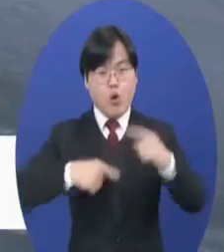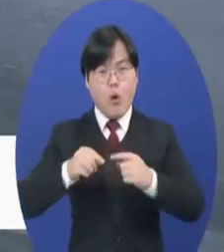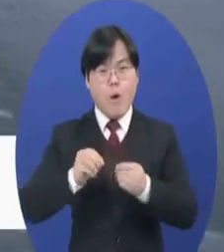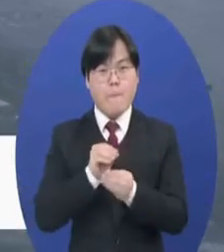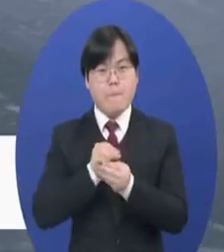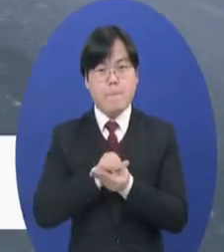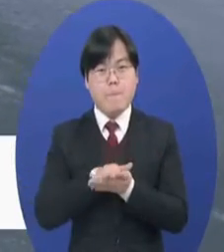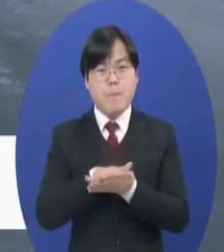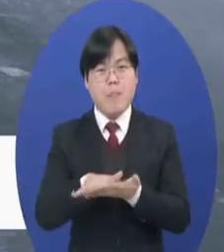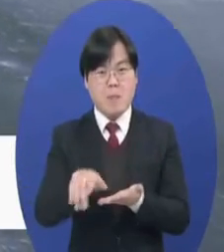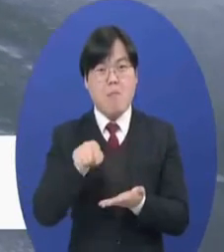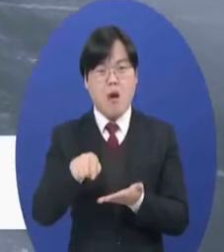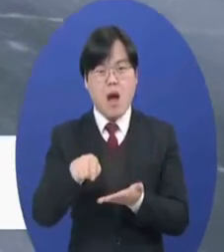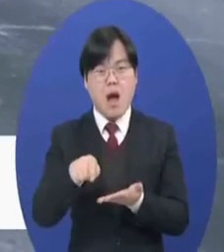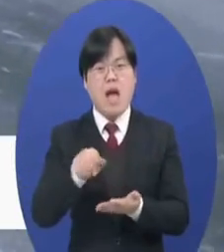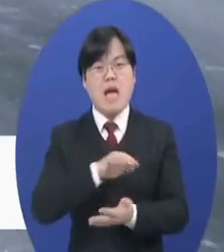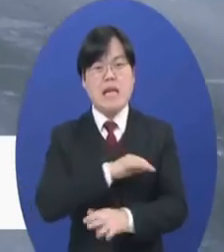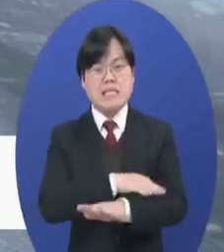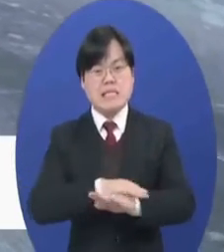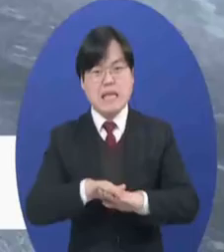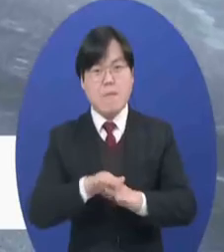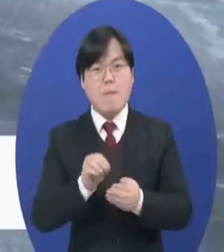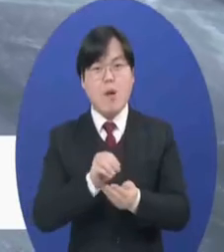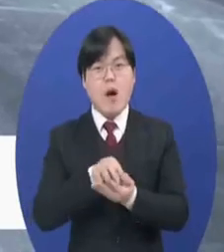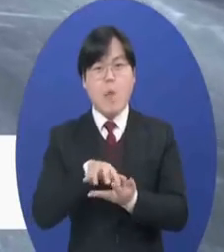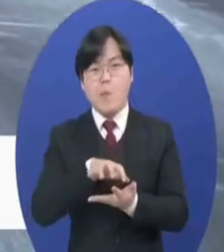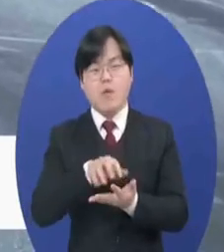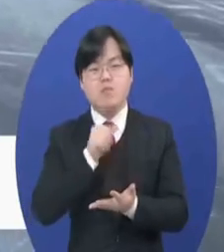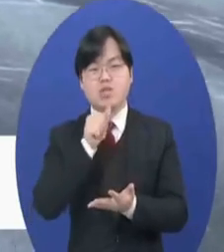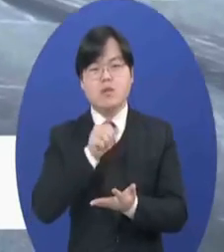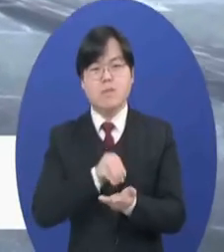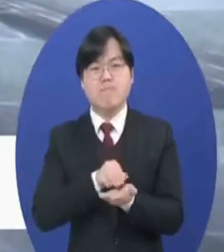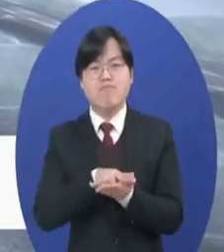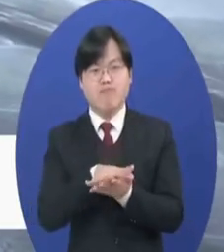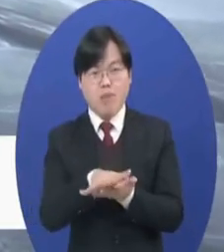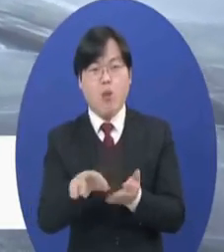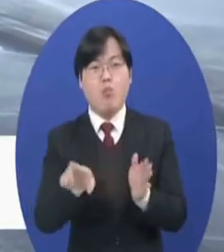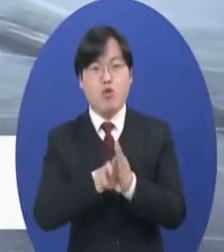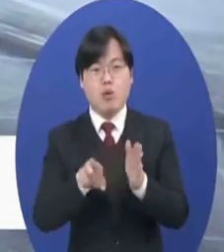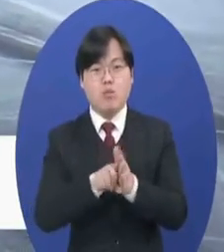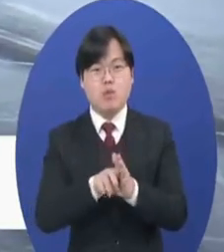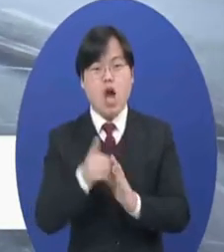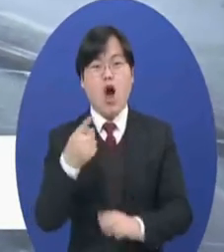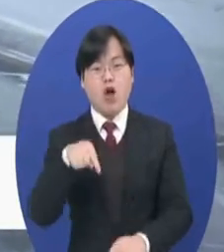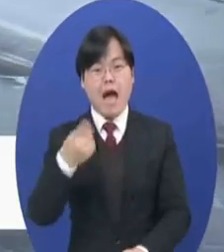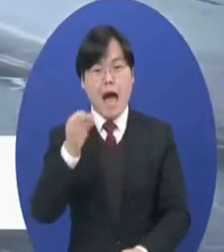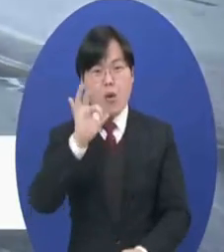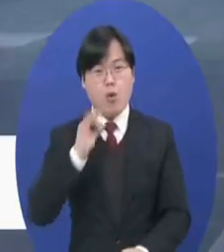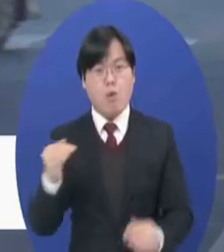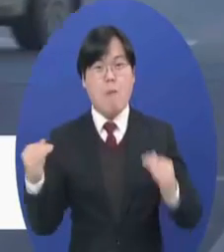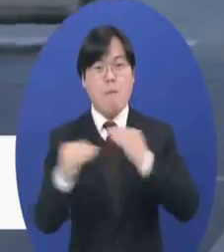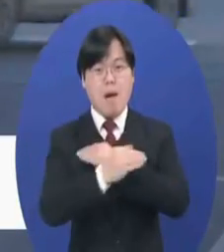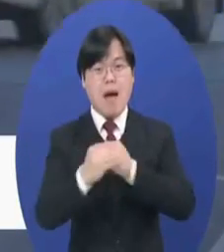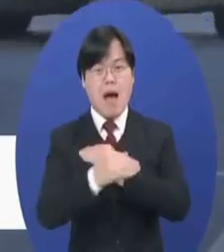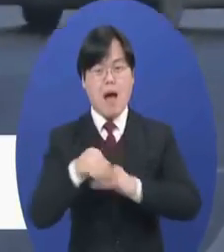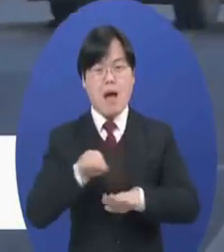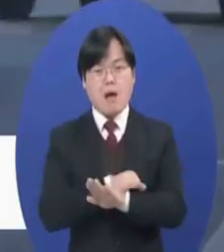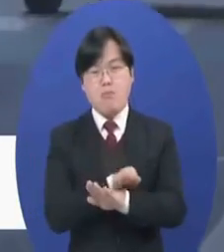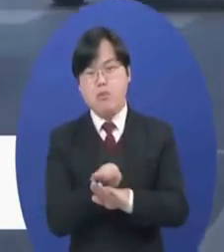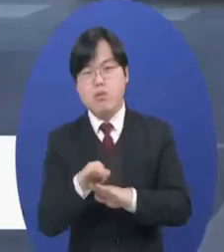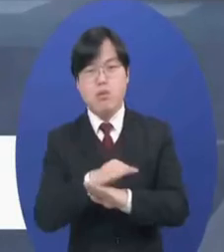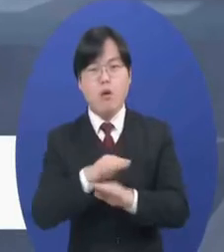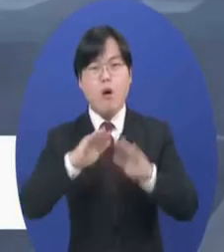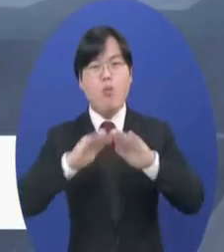бутлагддаг, ингэснээр замын гадаргуу тогтсон гөлөн арилдаг юм а. Нийтийн тээвэр хэрэгслийн ердөө 10% зорчиж байгаа. Энэ үед халтрагаг бууруулахын тулд